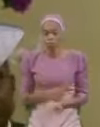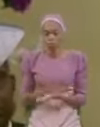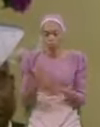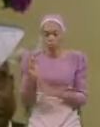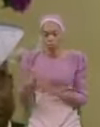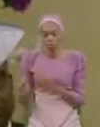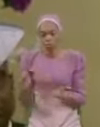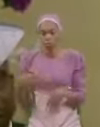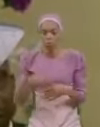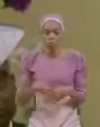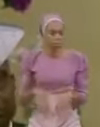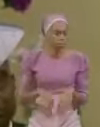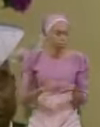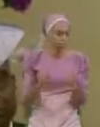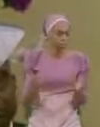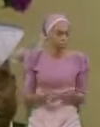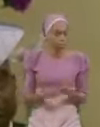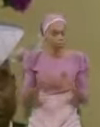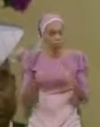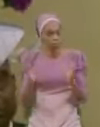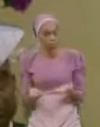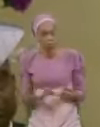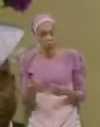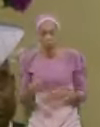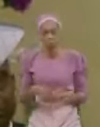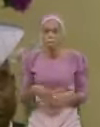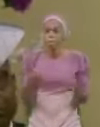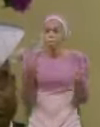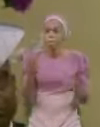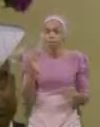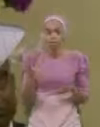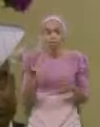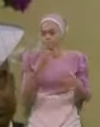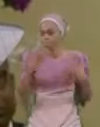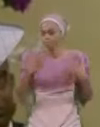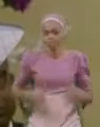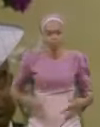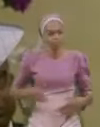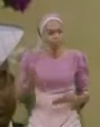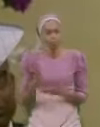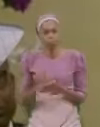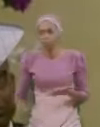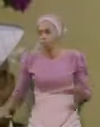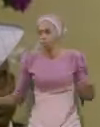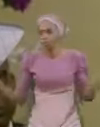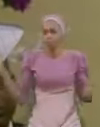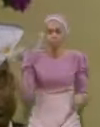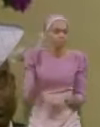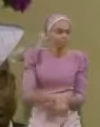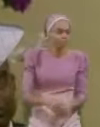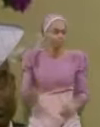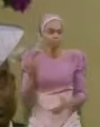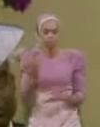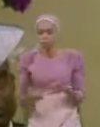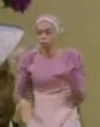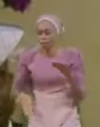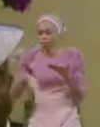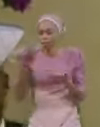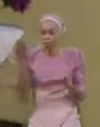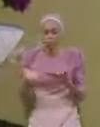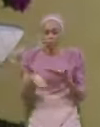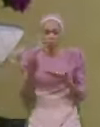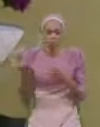société où nous vivons été battu plusurs on été dépouillé certains sont déjà demi